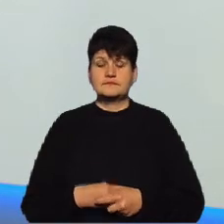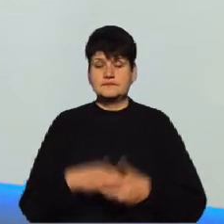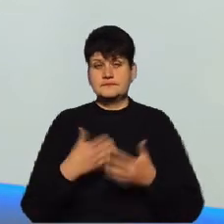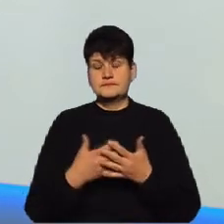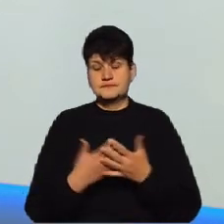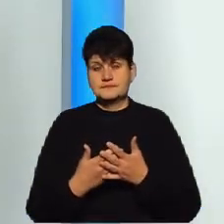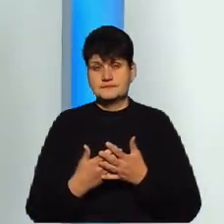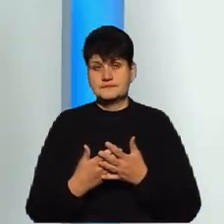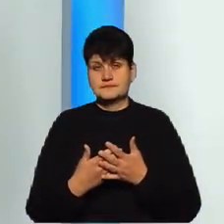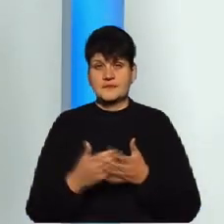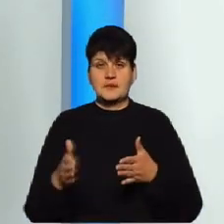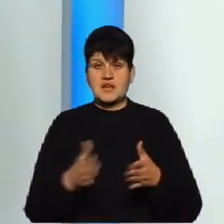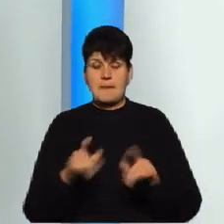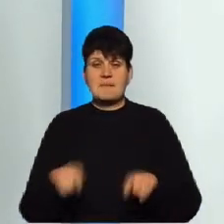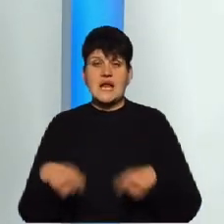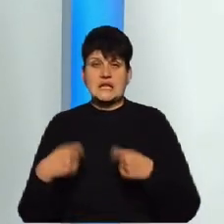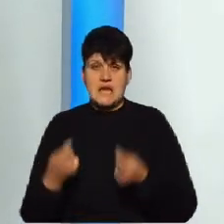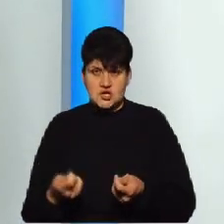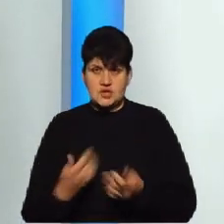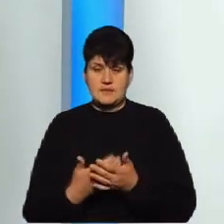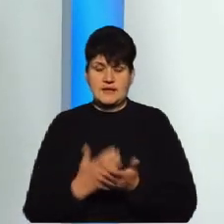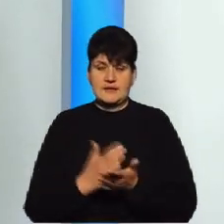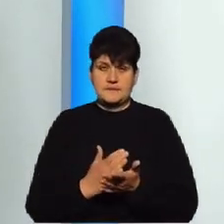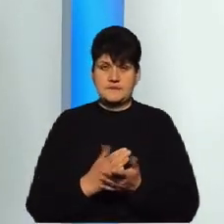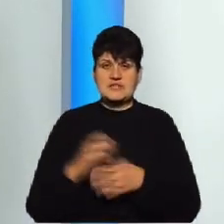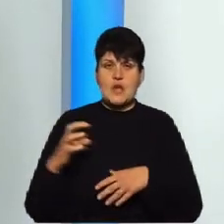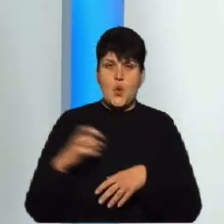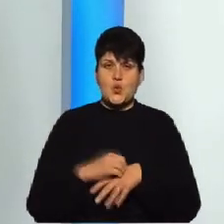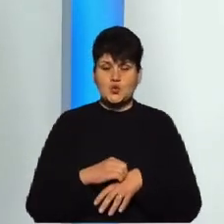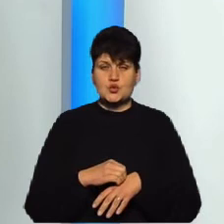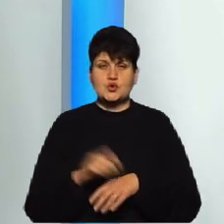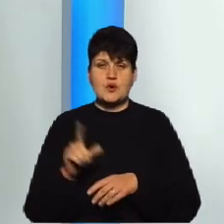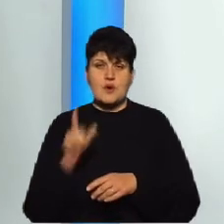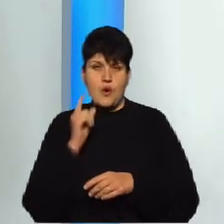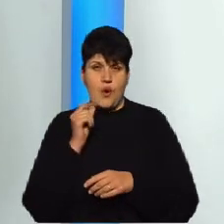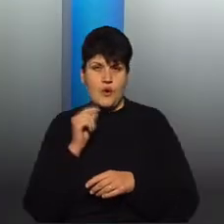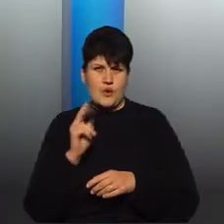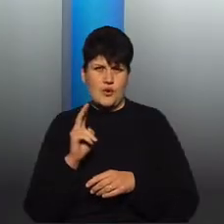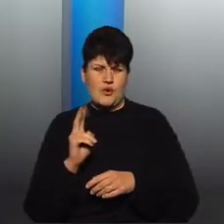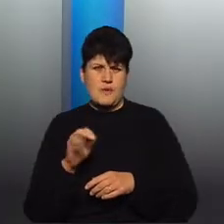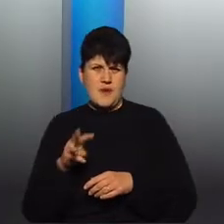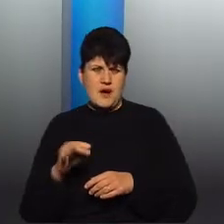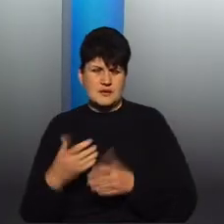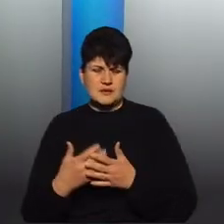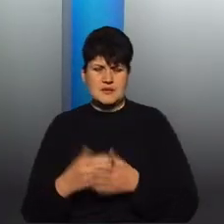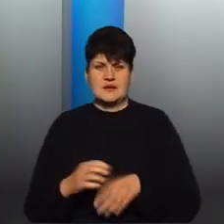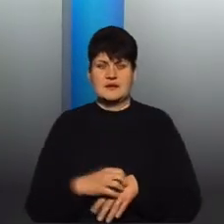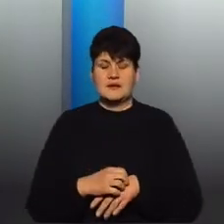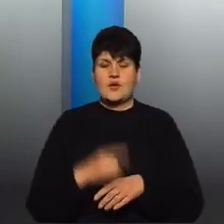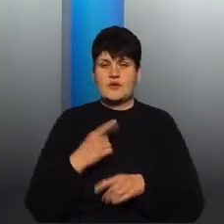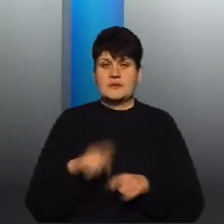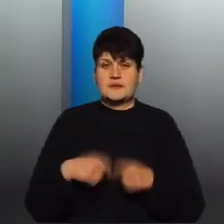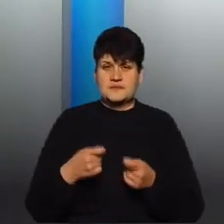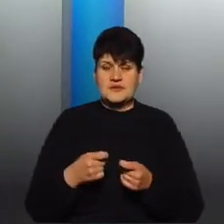шляхам передачі переважно такі є. Це є укус комахи, що передається, це зразу кажучи стереотип, так. Те, що в